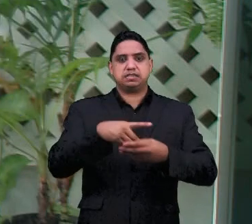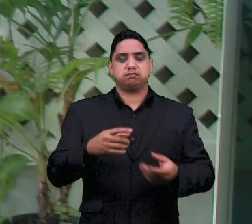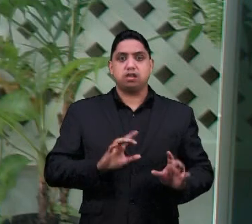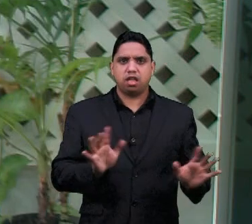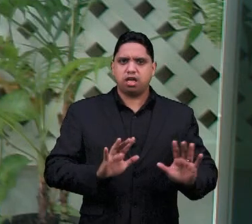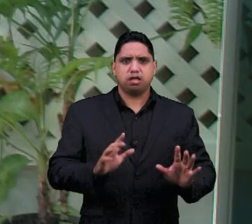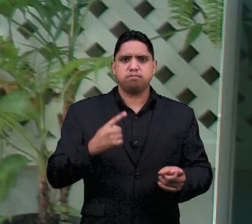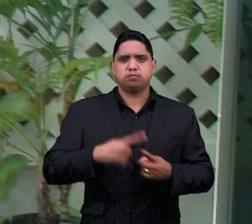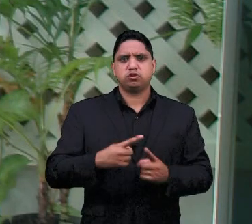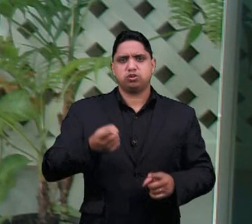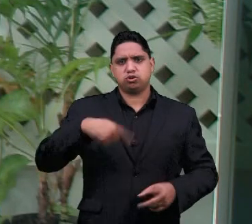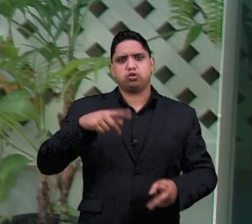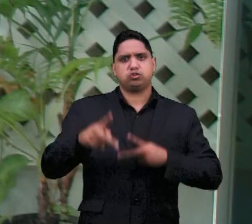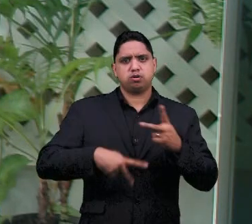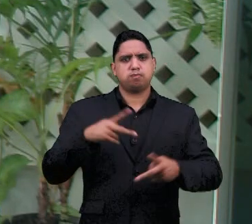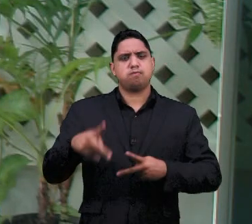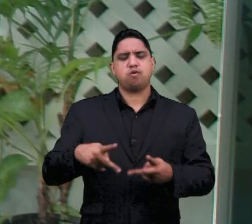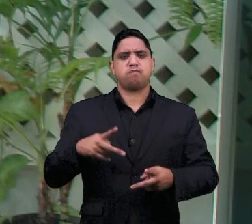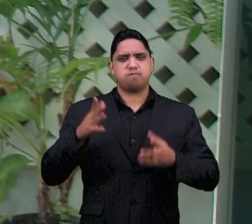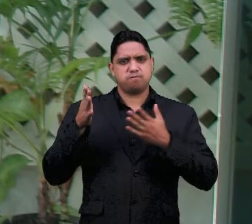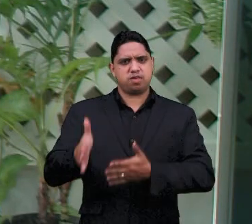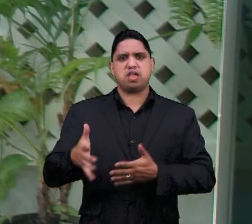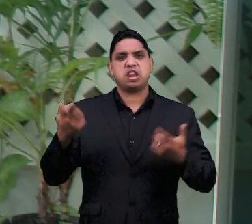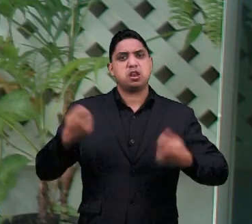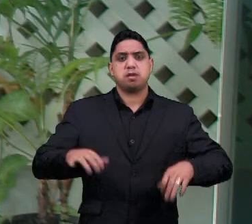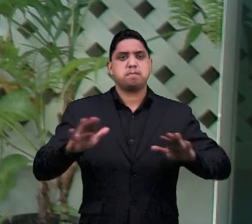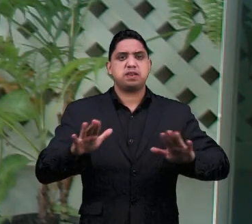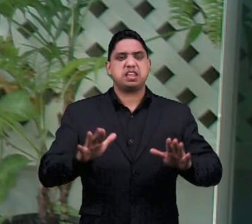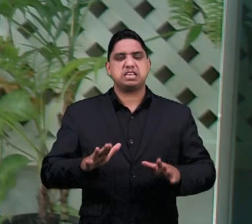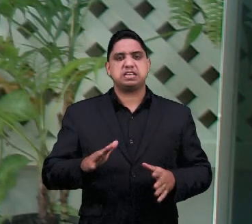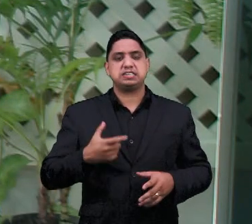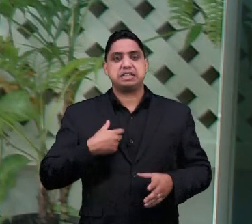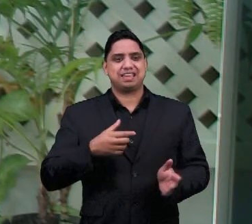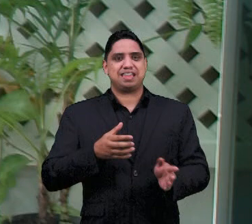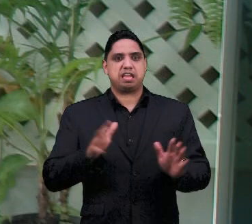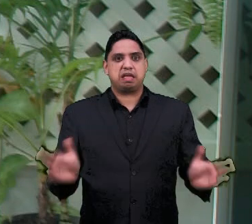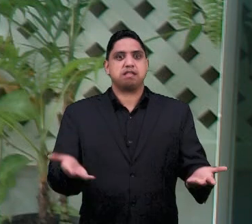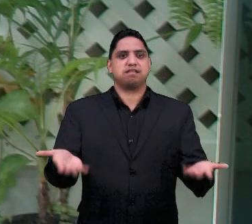Mes frères, quel témoignage. Nous apportons pas ceci